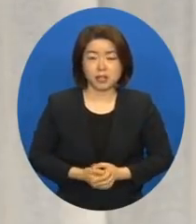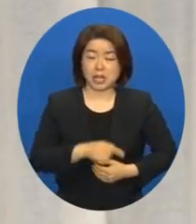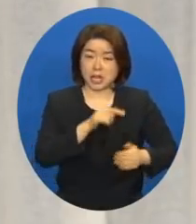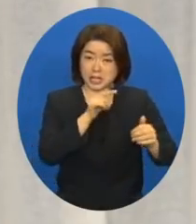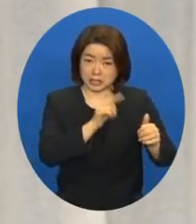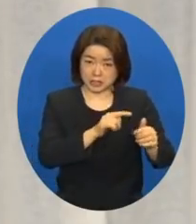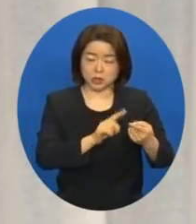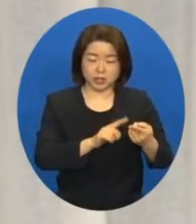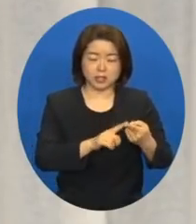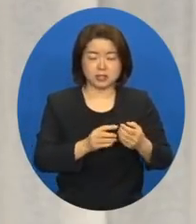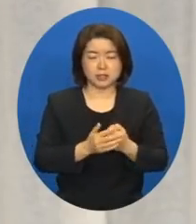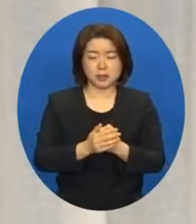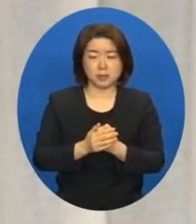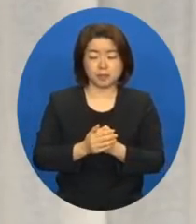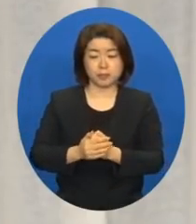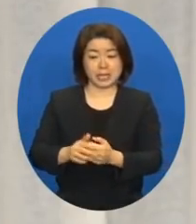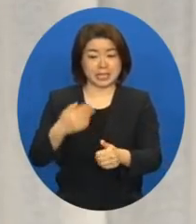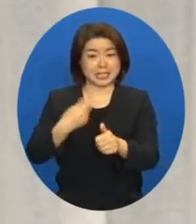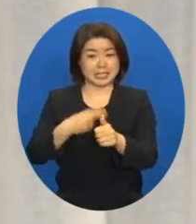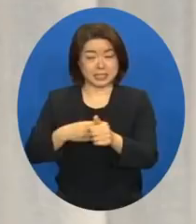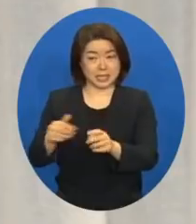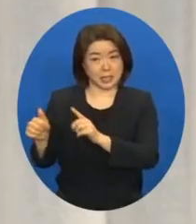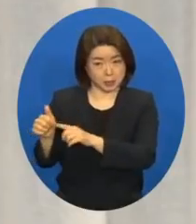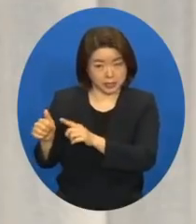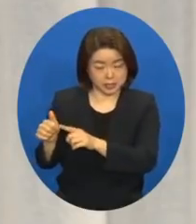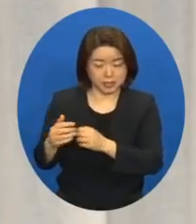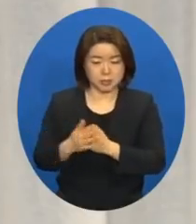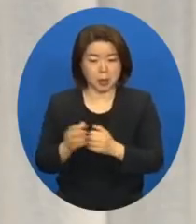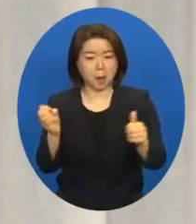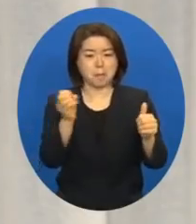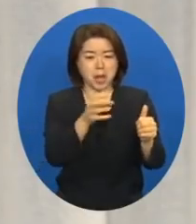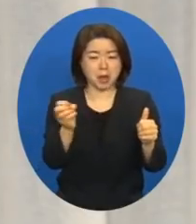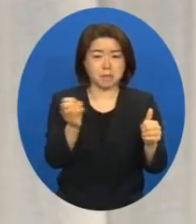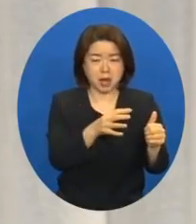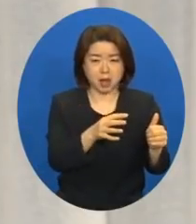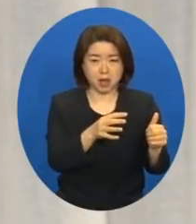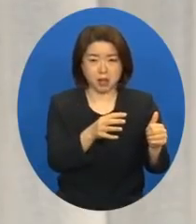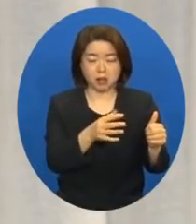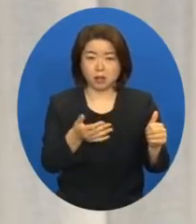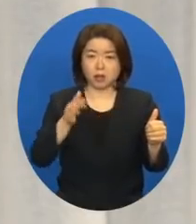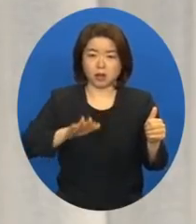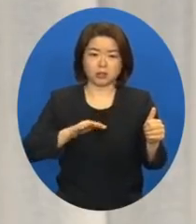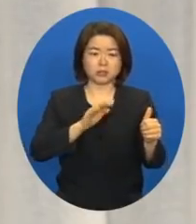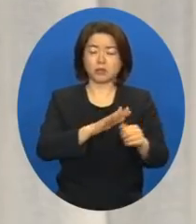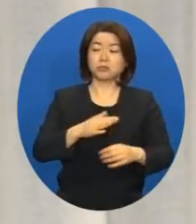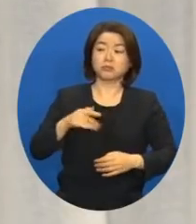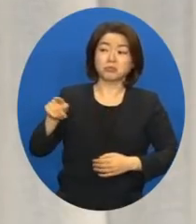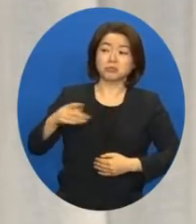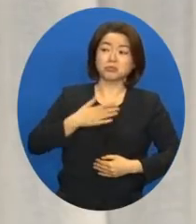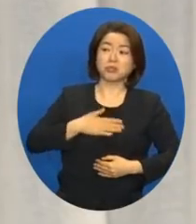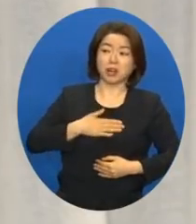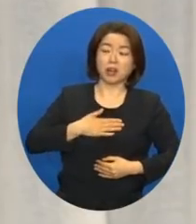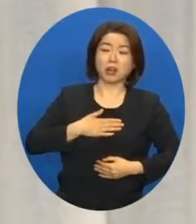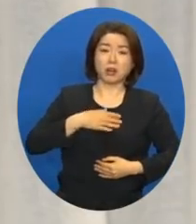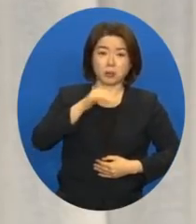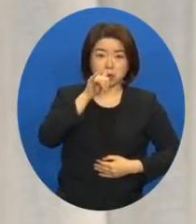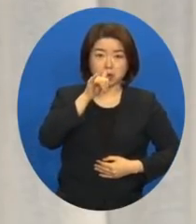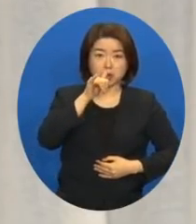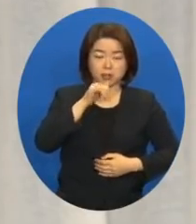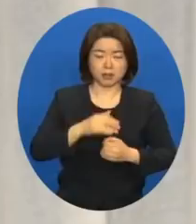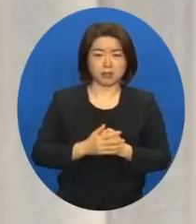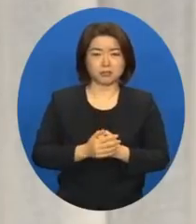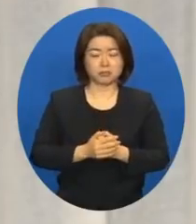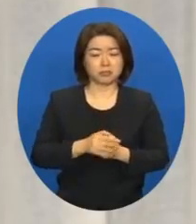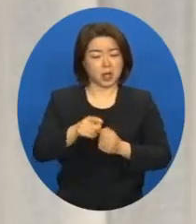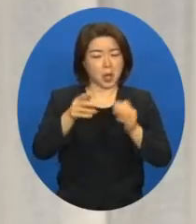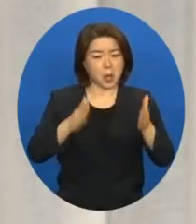그것을 그 상담 교수가 말해주는데 처음에는 윌이 자기도 안다고 이야기를 합니다. 그동안